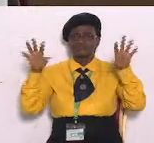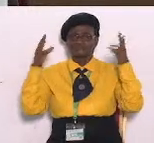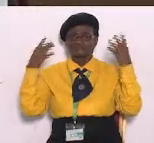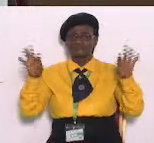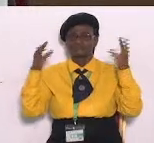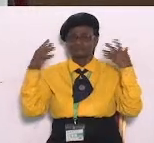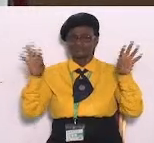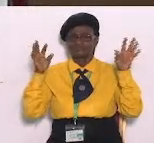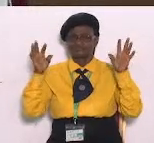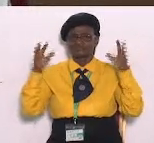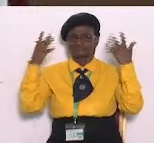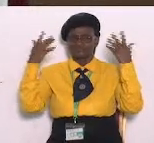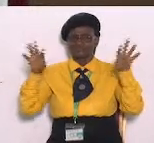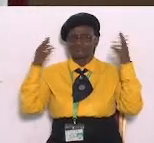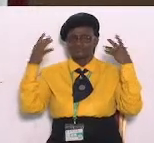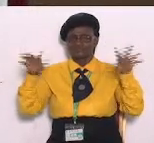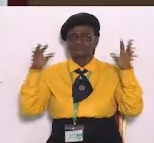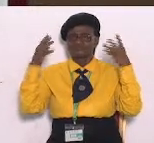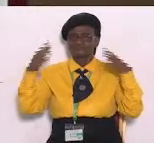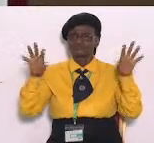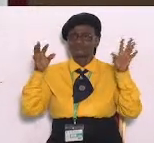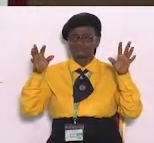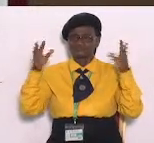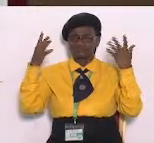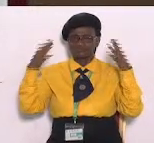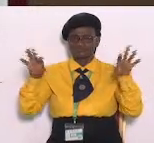4 venez vers